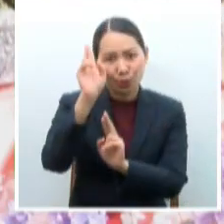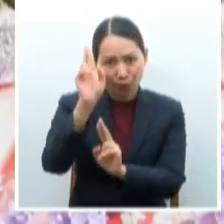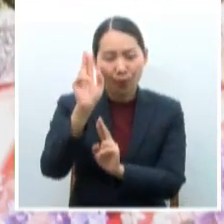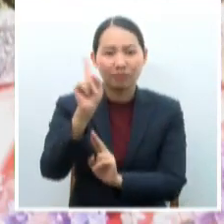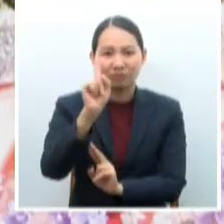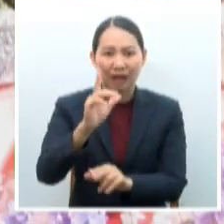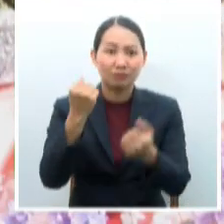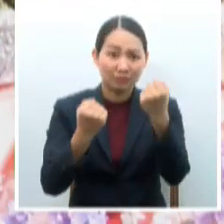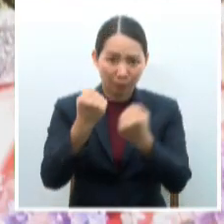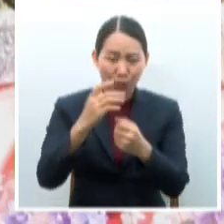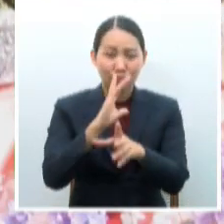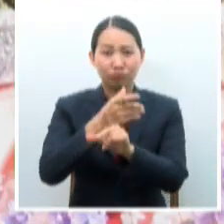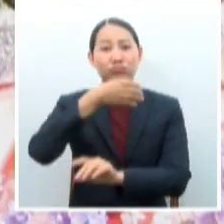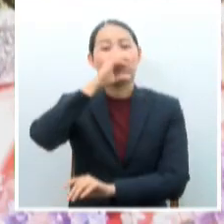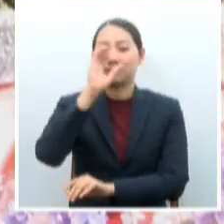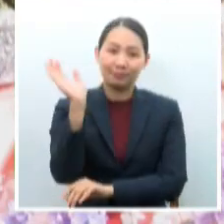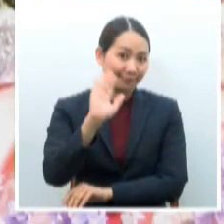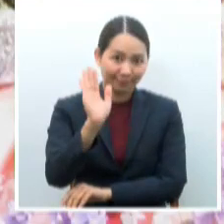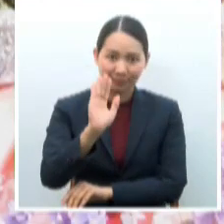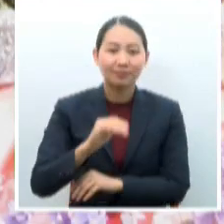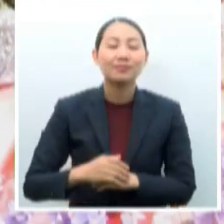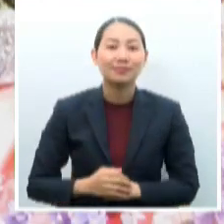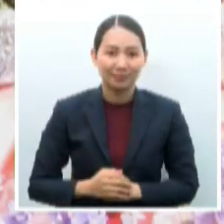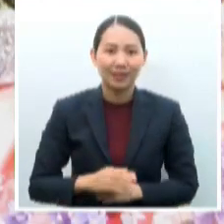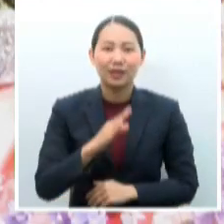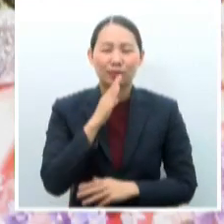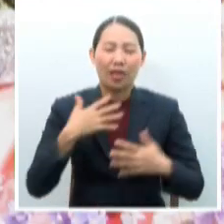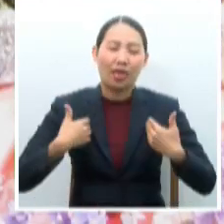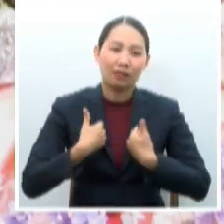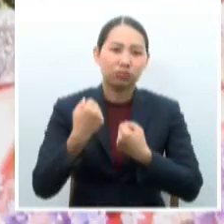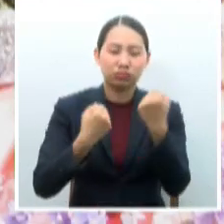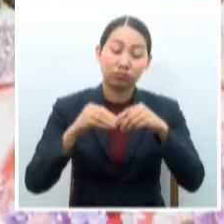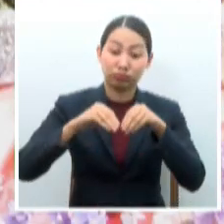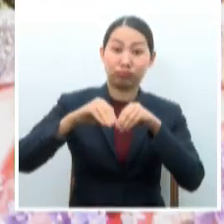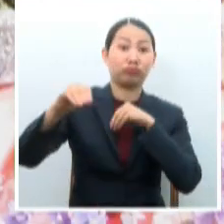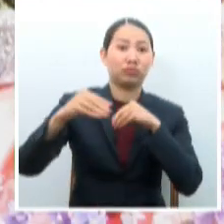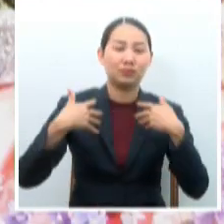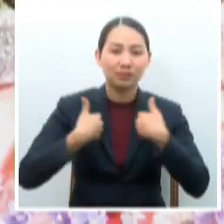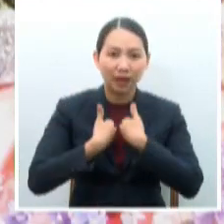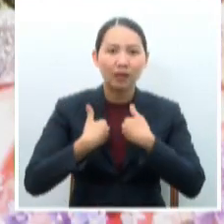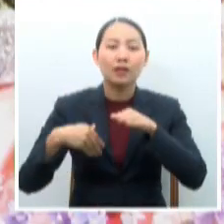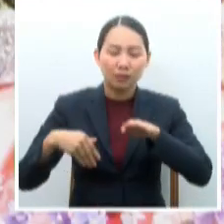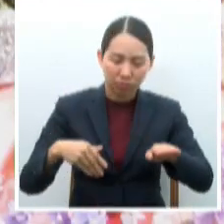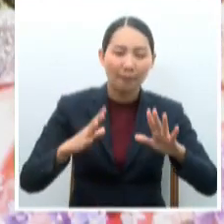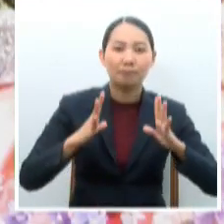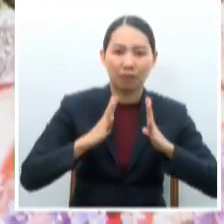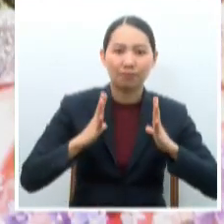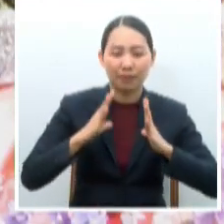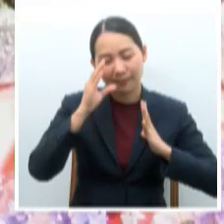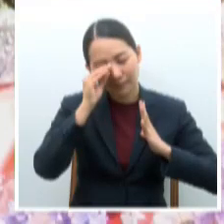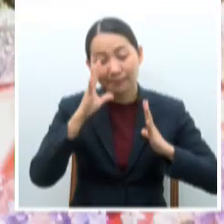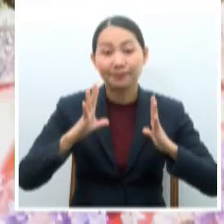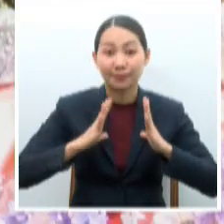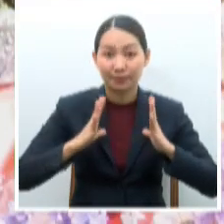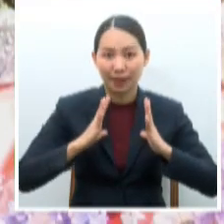นะครับถ้าเดินทางเหนื่อยก็ให้แวะพักตามจุดบริการต่างๆนะครับก็อยากให้ทุกคนได้มีความสุขในช่วงเทศกาลปี